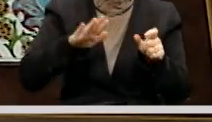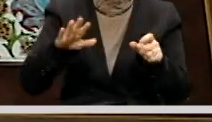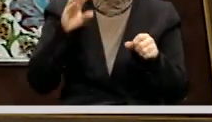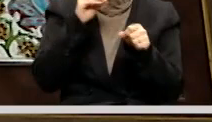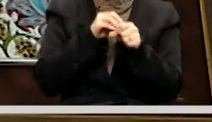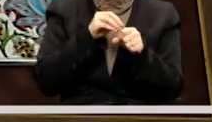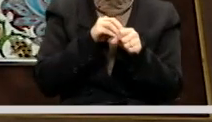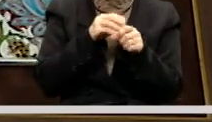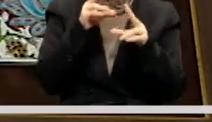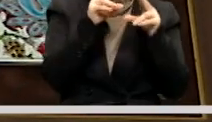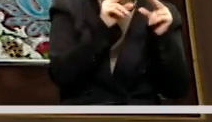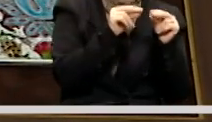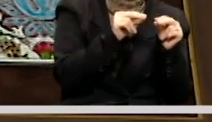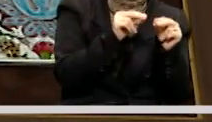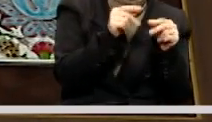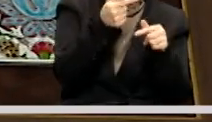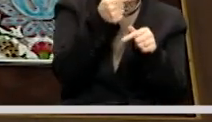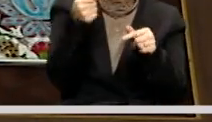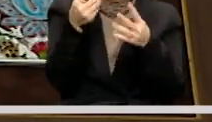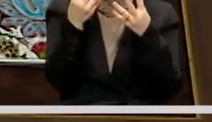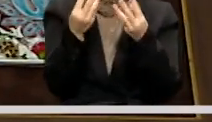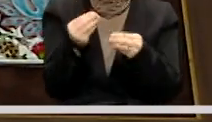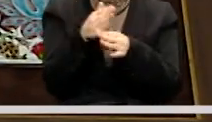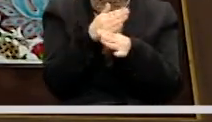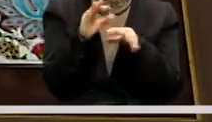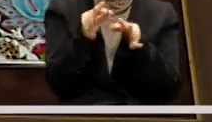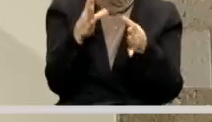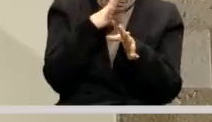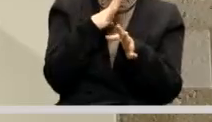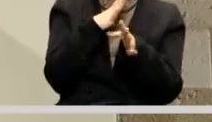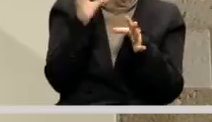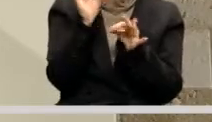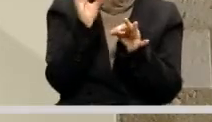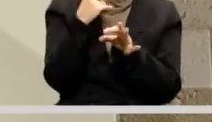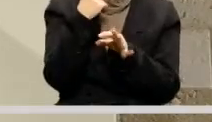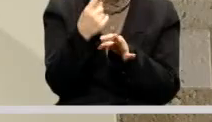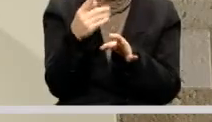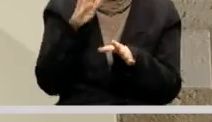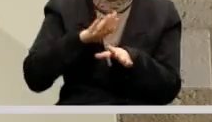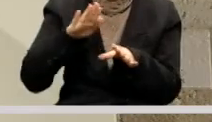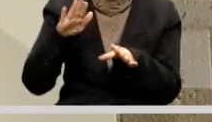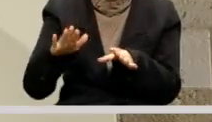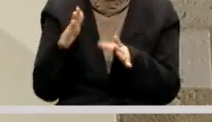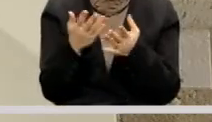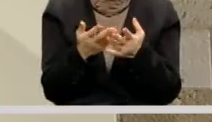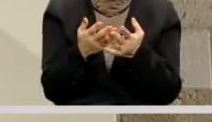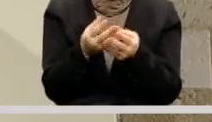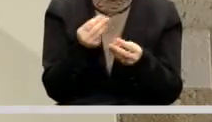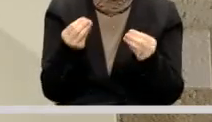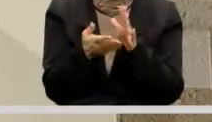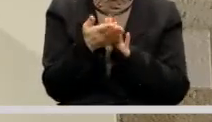Çocukların uykusunu olumsuz etkili yiyen şeyler nelerde, böyle hızlıca bir cevap istiyorum. Hemen söyleyeyim. Çocuklarımızı da yeteri kadar